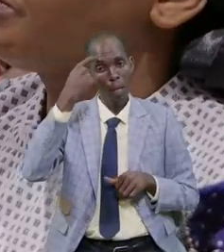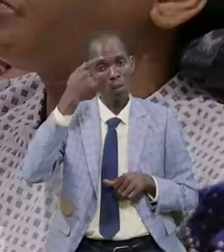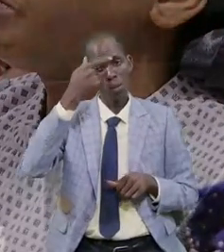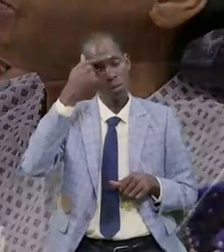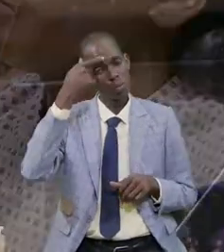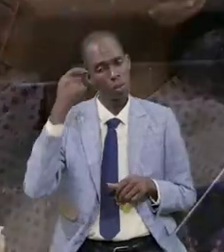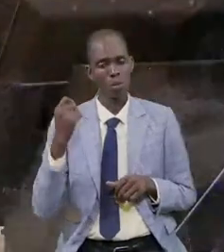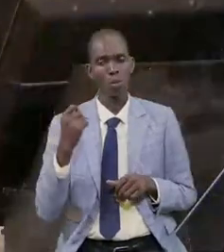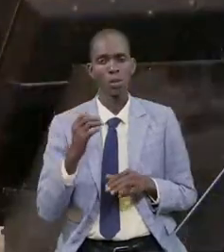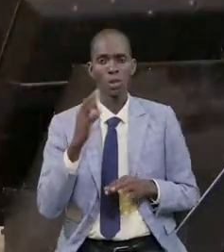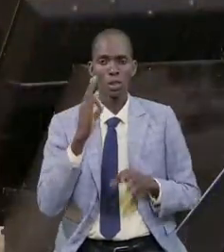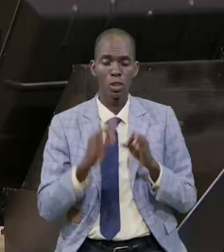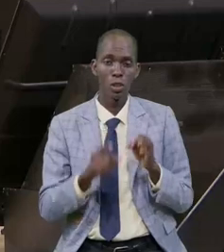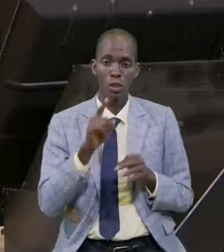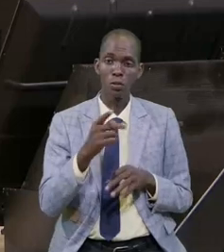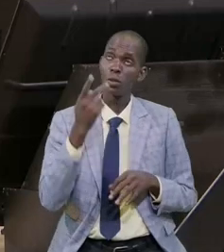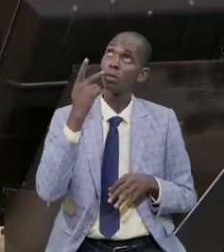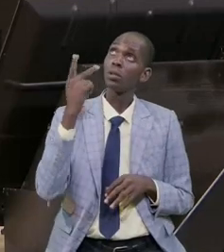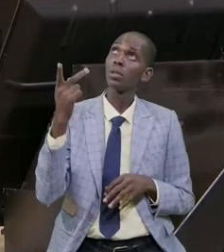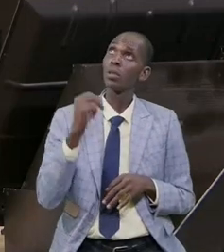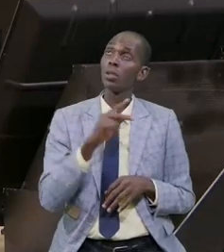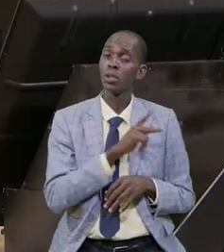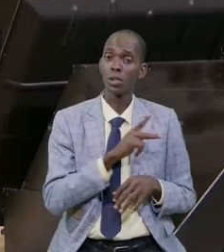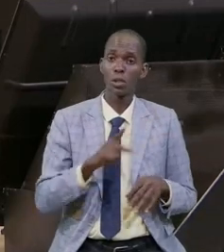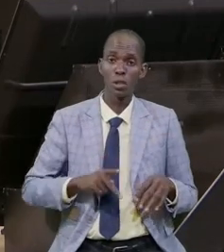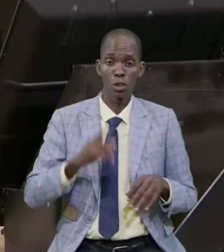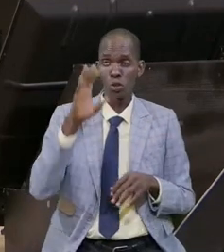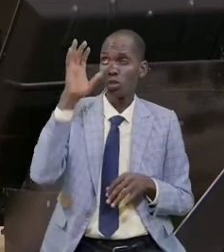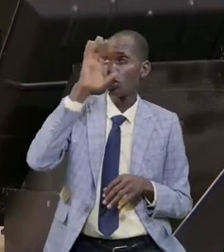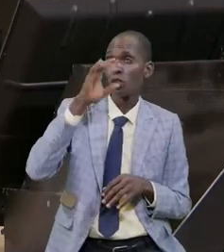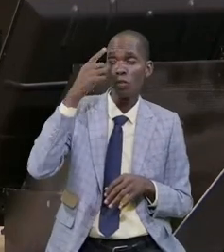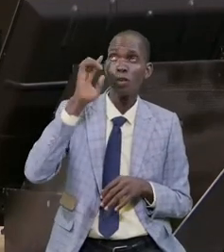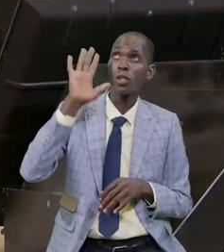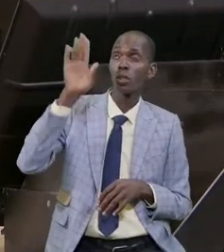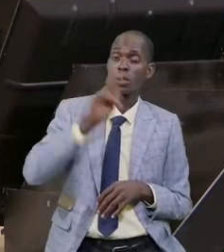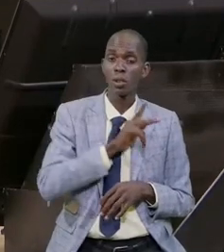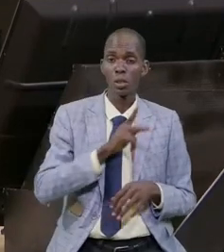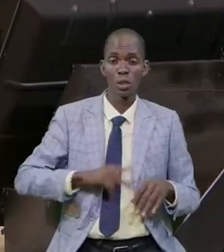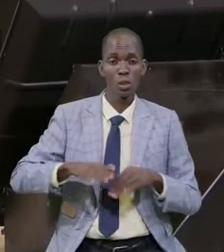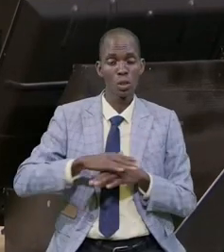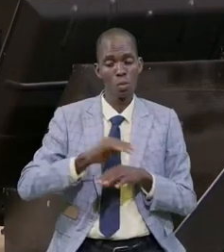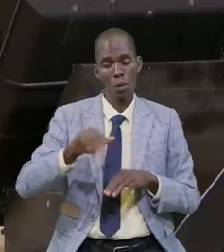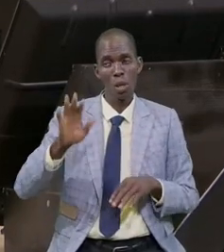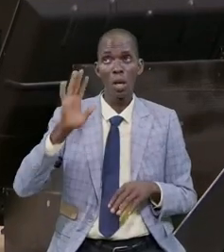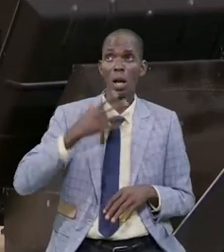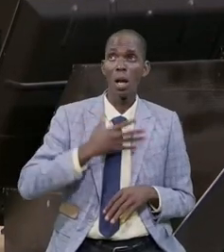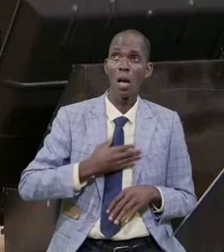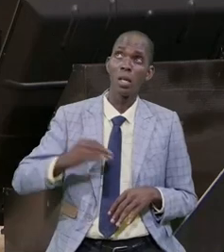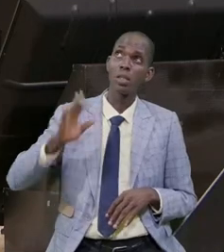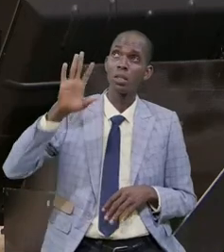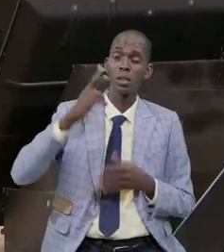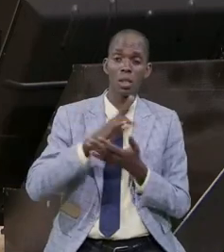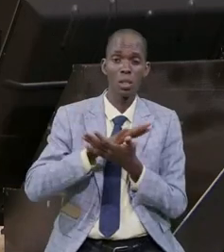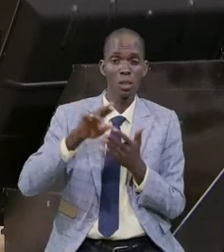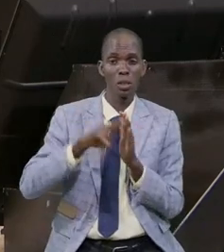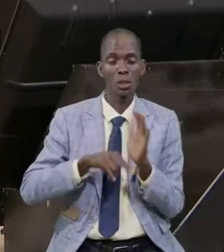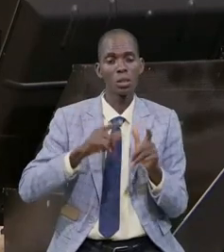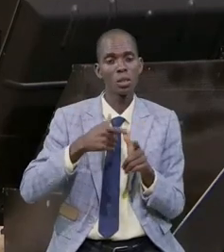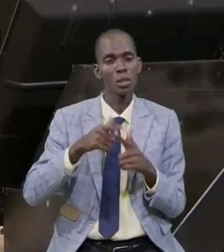N'ayez pas l'esprit de doute, parce que si vous cherchez le royaume de Dieu et la justice, toutes ces choses vous seront